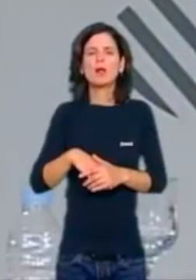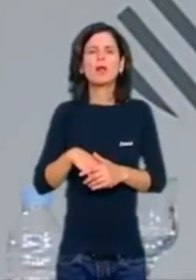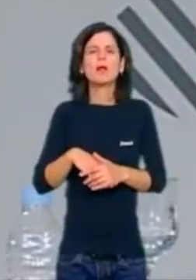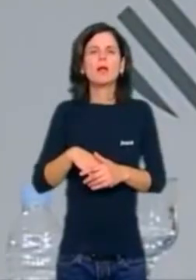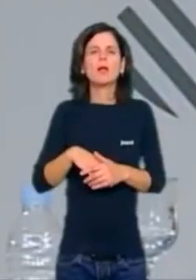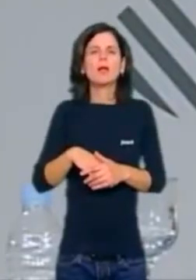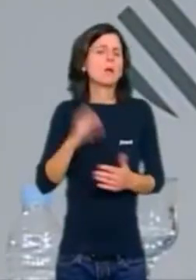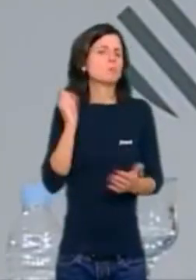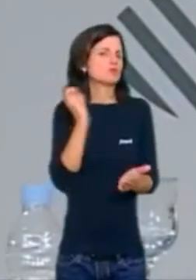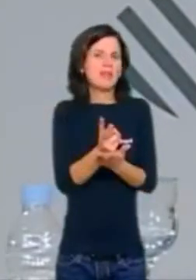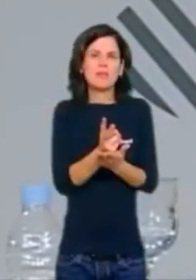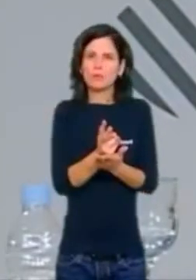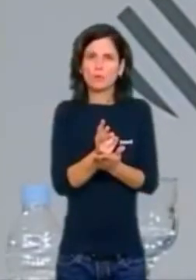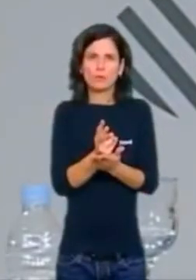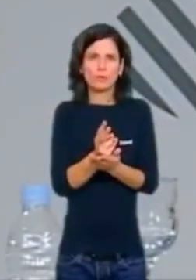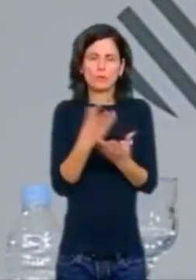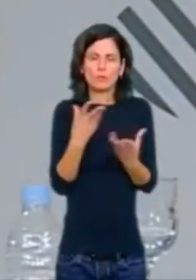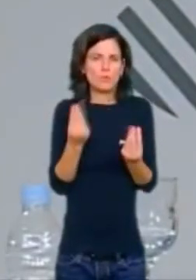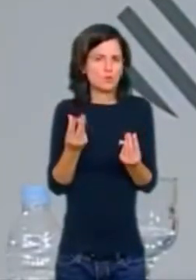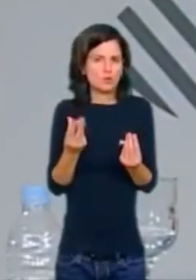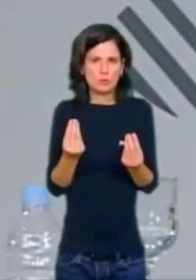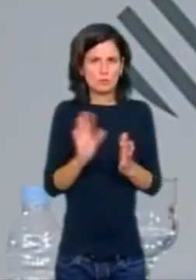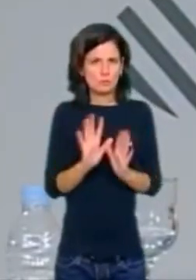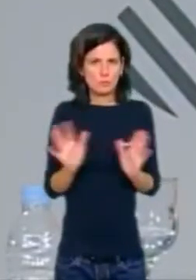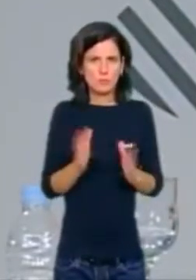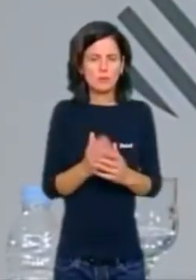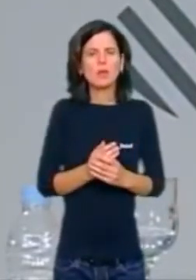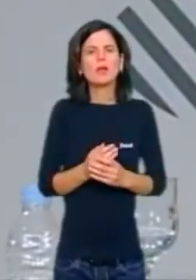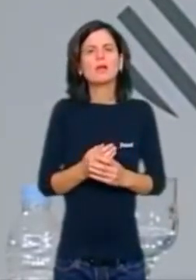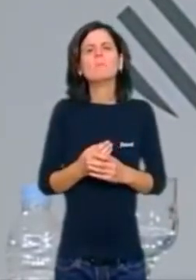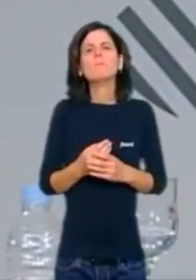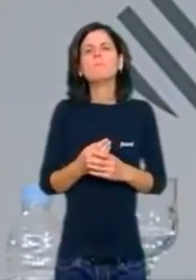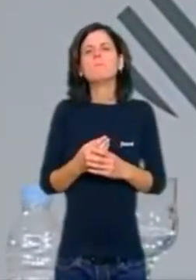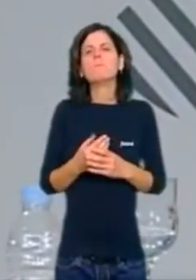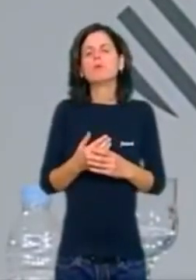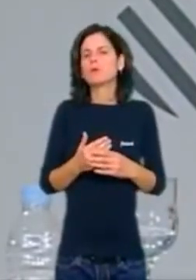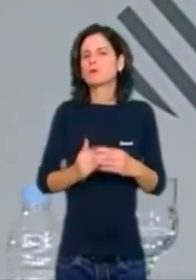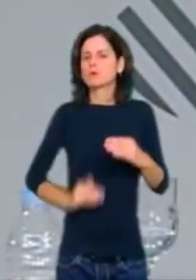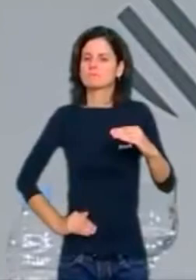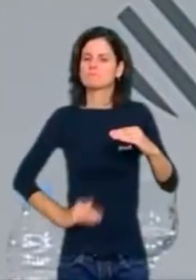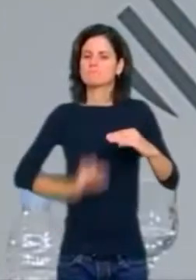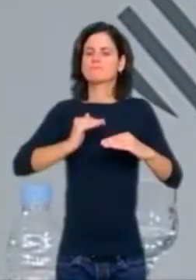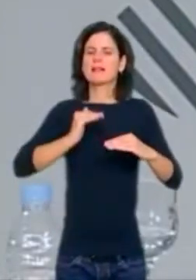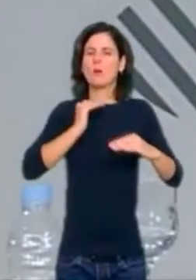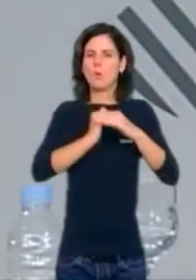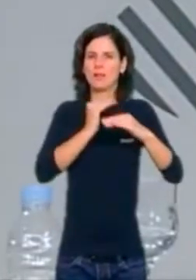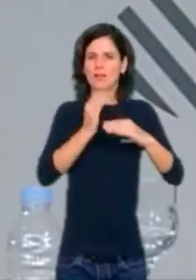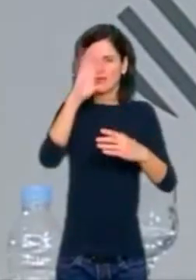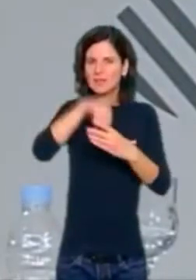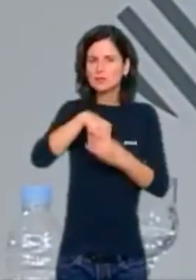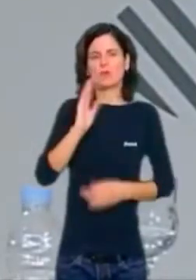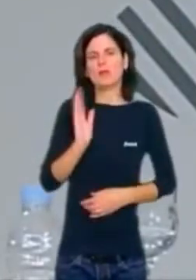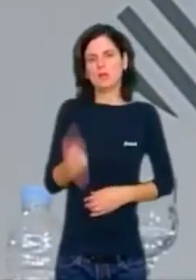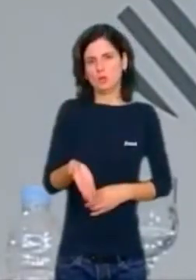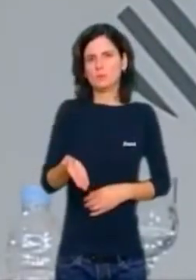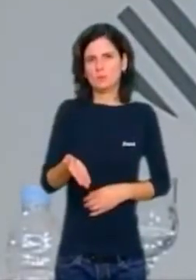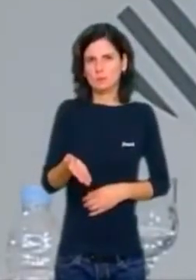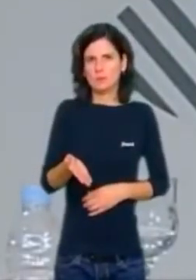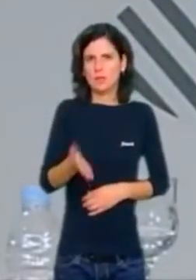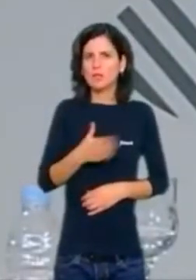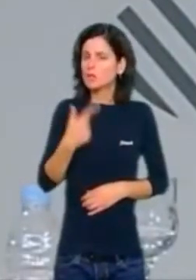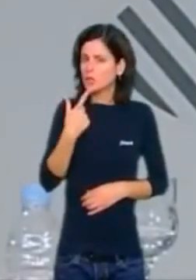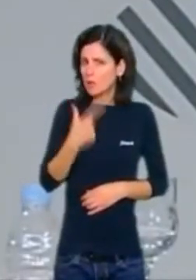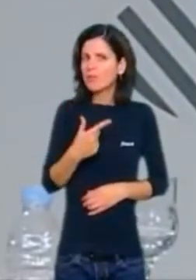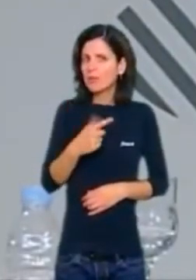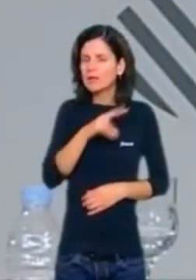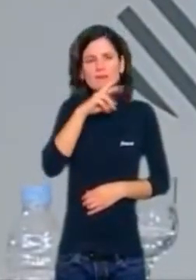ha apostat molt per millorar els índexos d'igualtat entre homes i dones dintre del club, no? Jo això vull posar-lo en